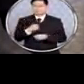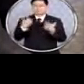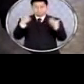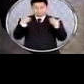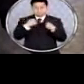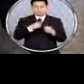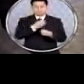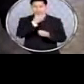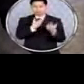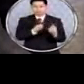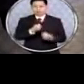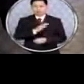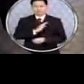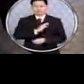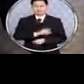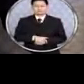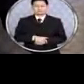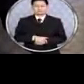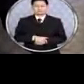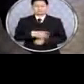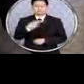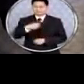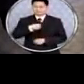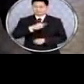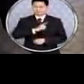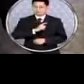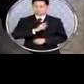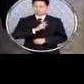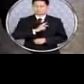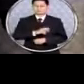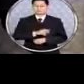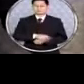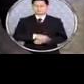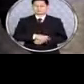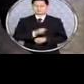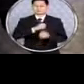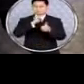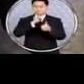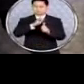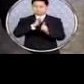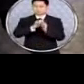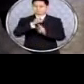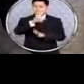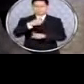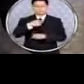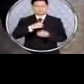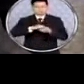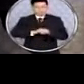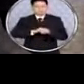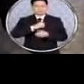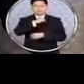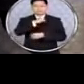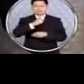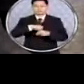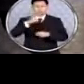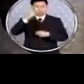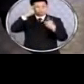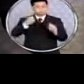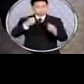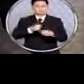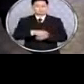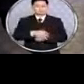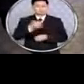方共同利益的所在。那我也很诚意的告诉我们的人民，我们要有台湾共识，有了坚实的台湾